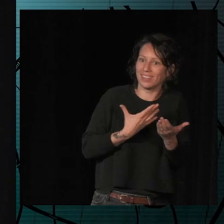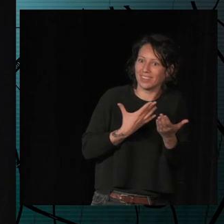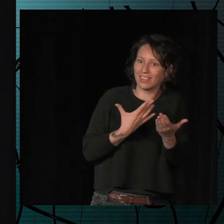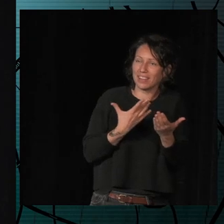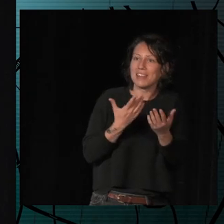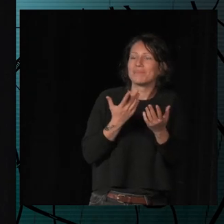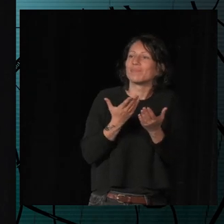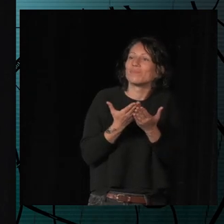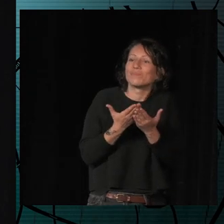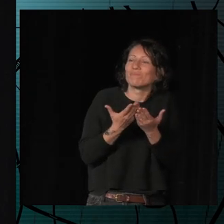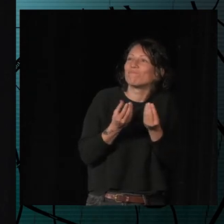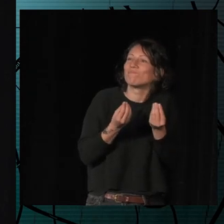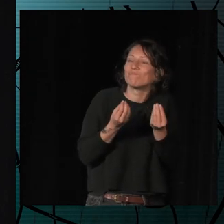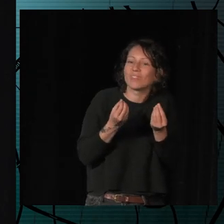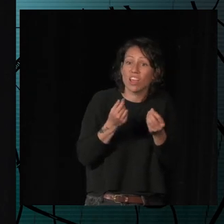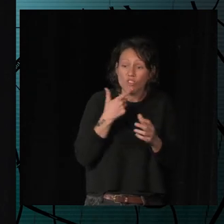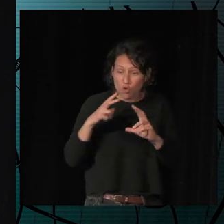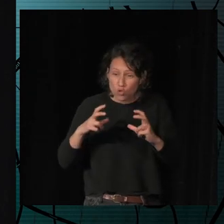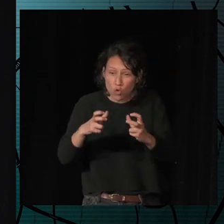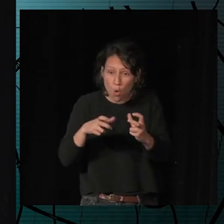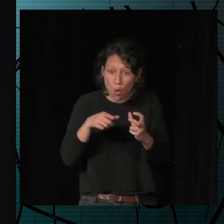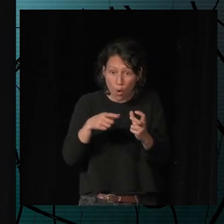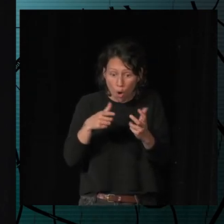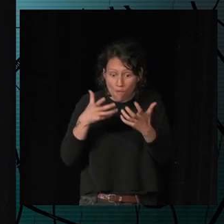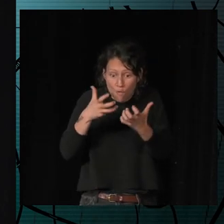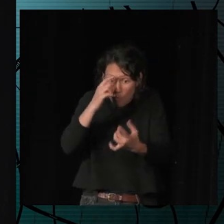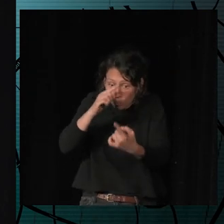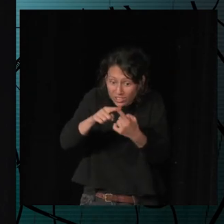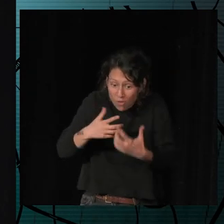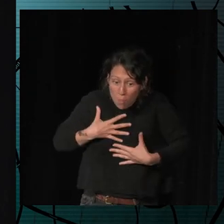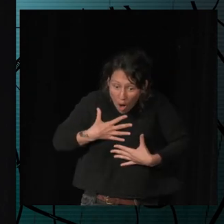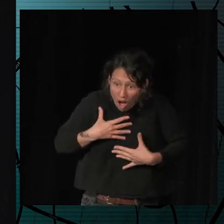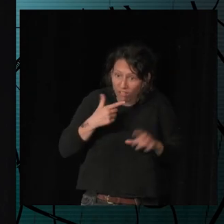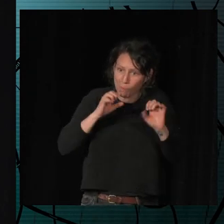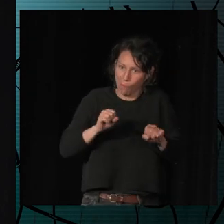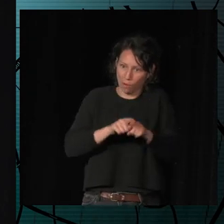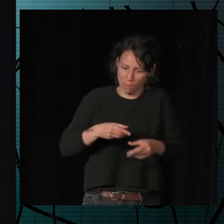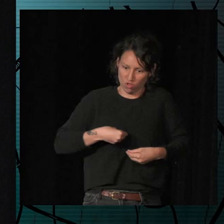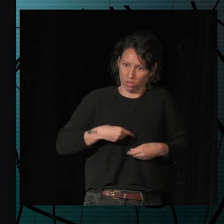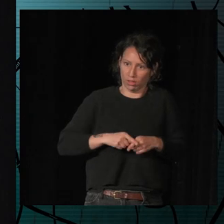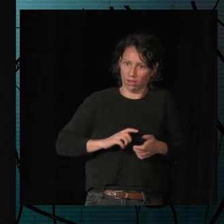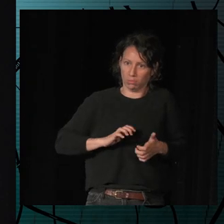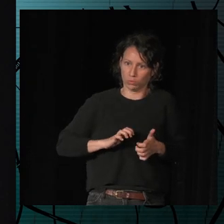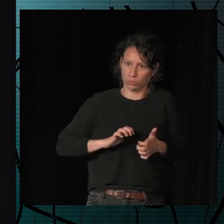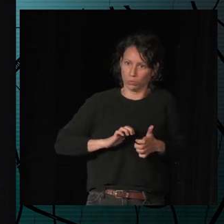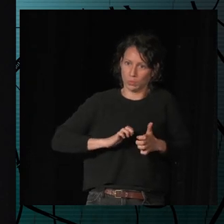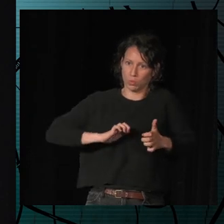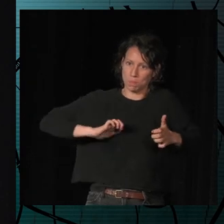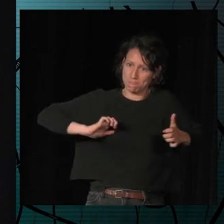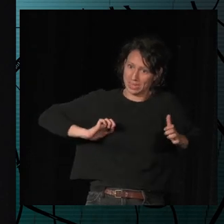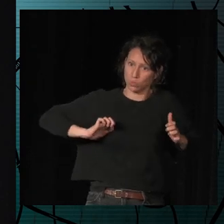pense que le jeu vidéo qui qui veut faire peur peut s'y prendre comme ça c'est faire monter la pression et c'est pas forcément effectivement